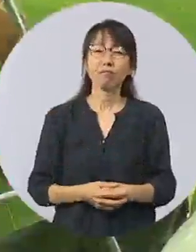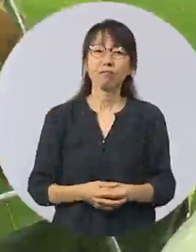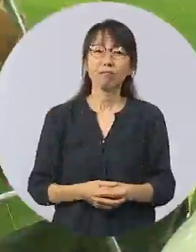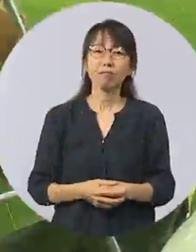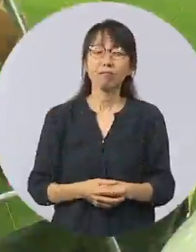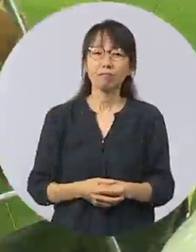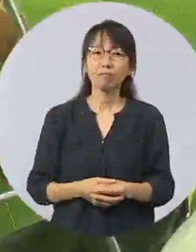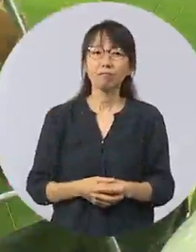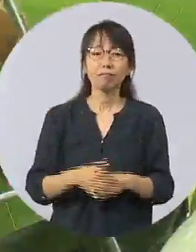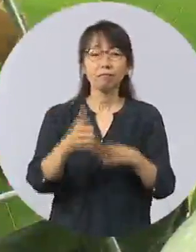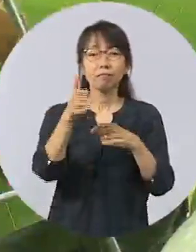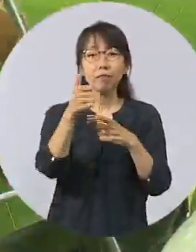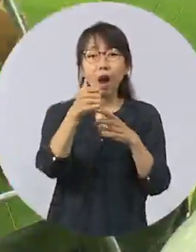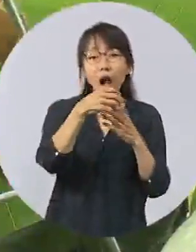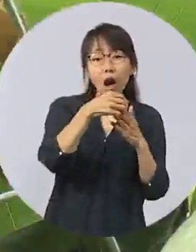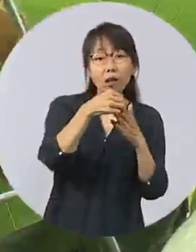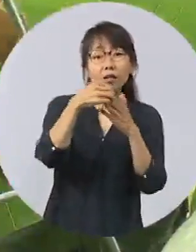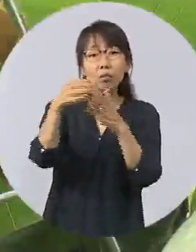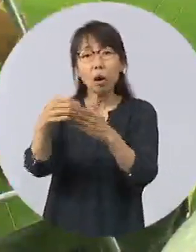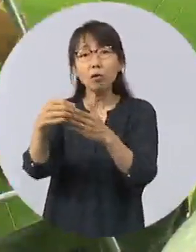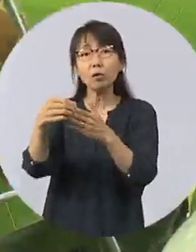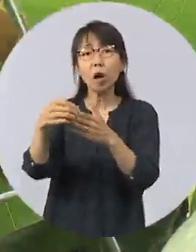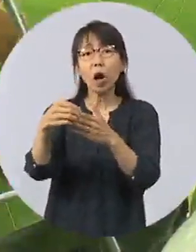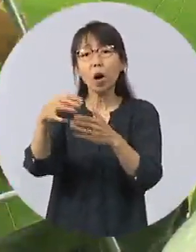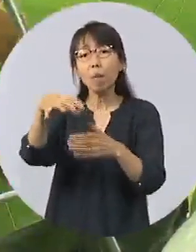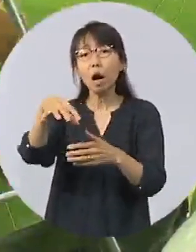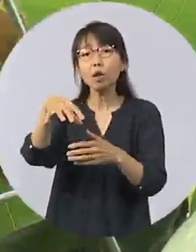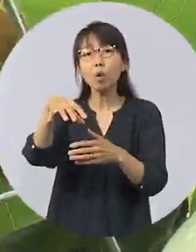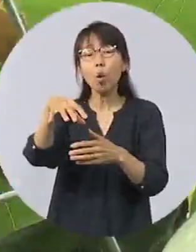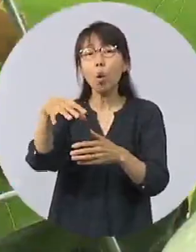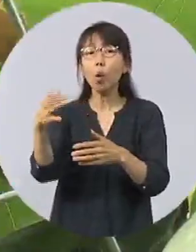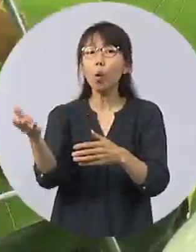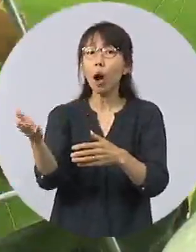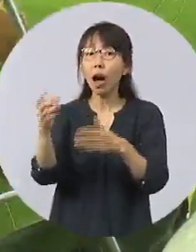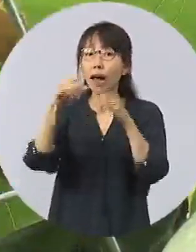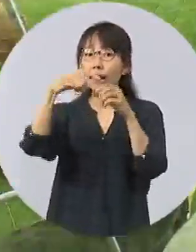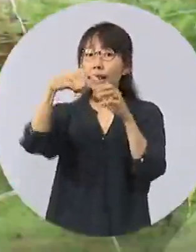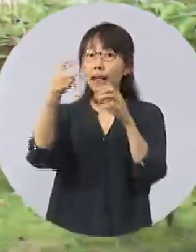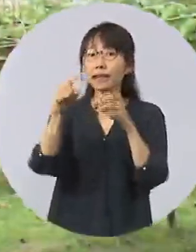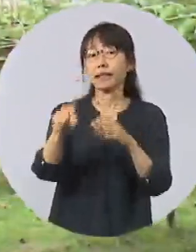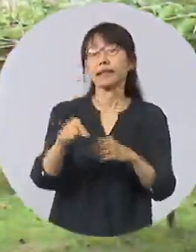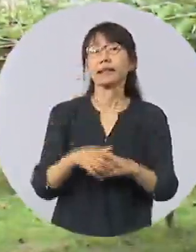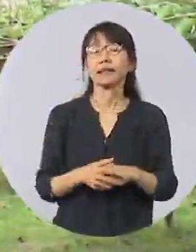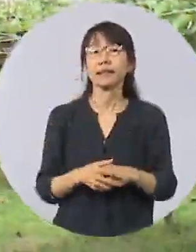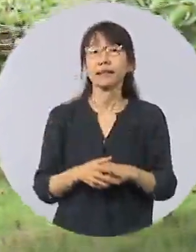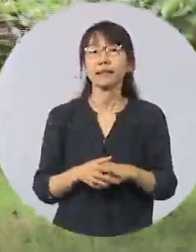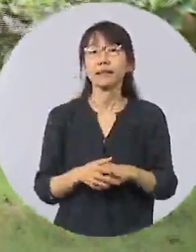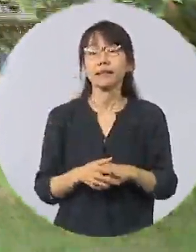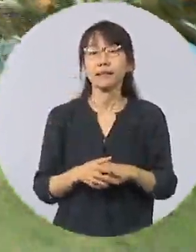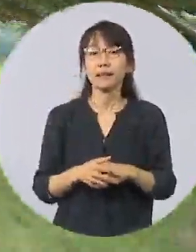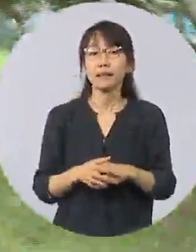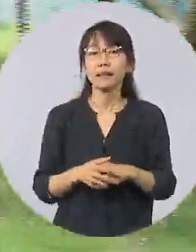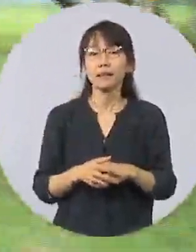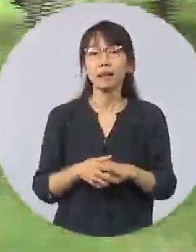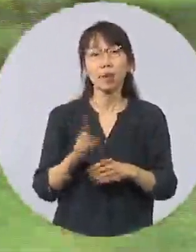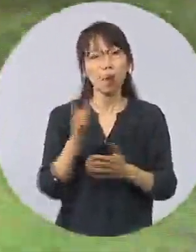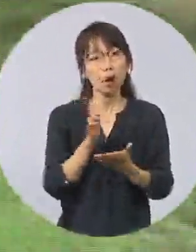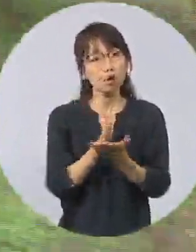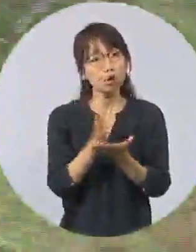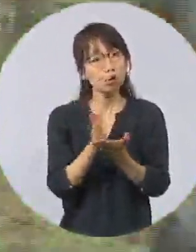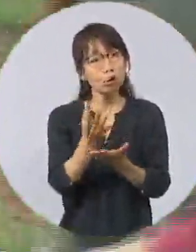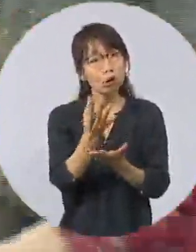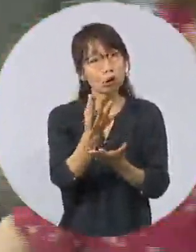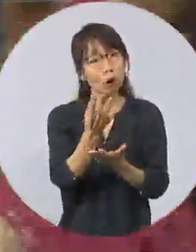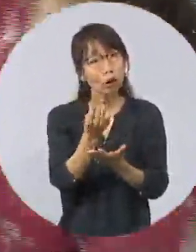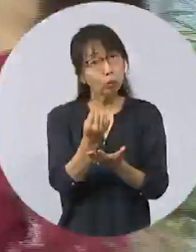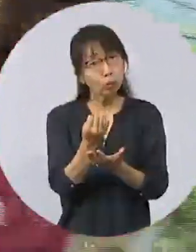諏訪間さんが続いて案内してくれたのは梨園です。 こちらの何種類ぐらいあるんですか。